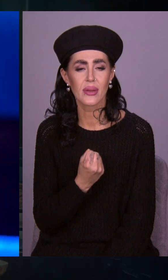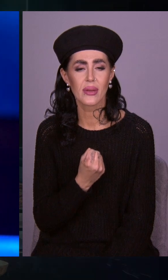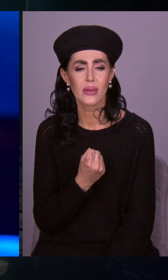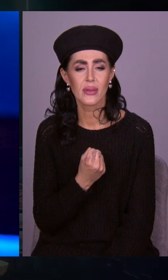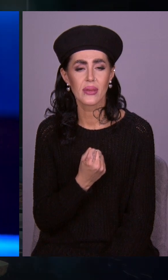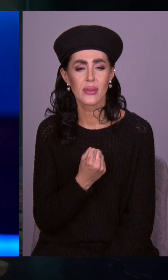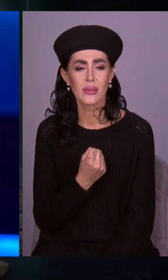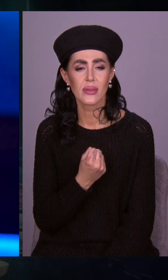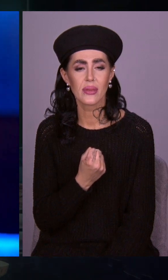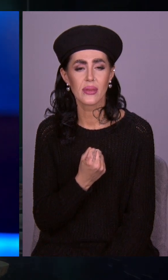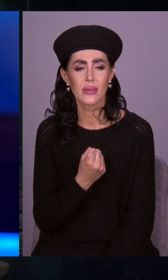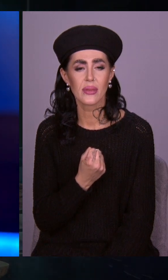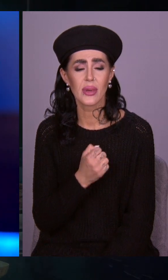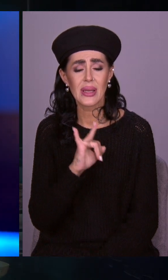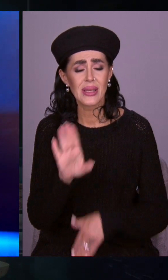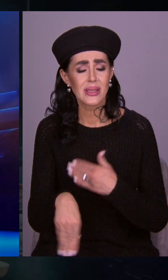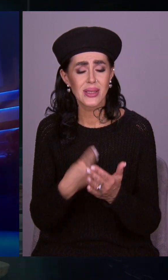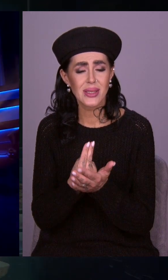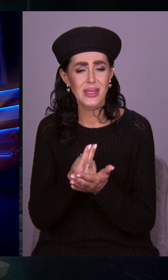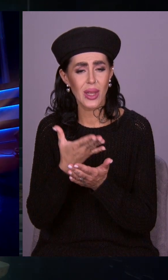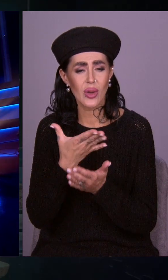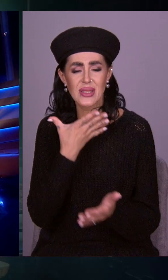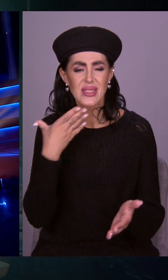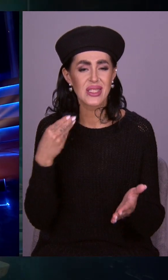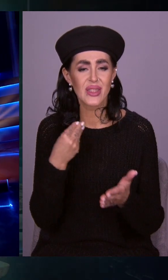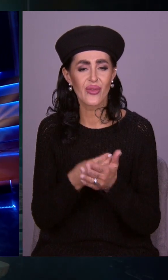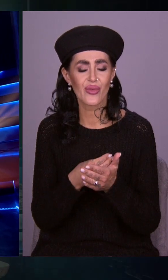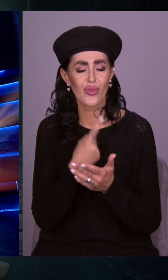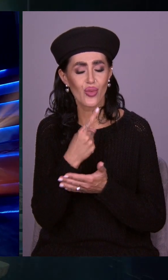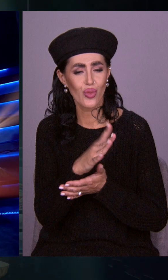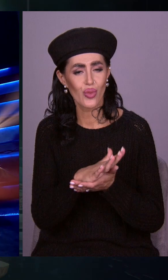і ціною власної крові.